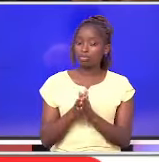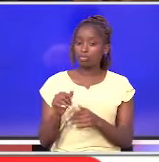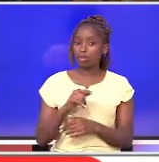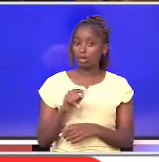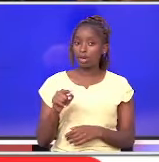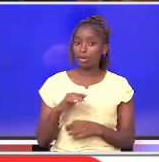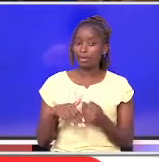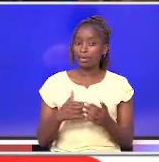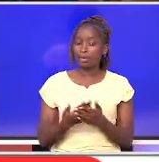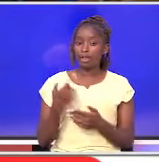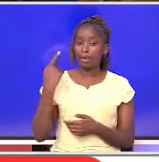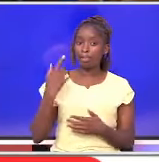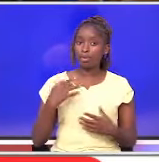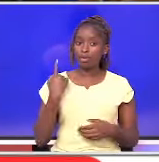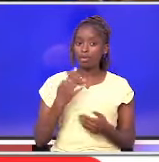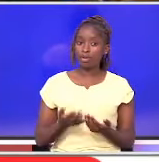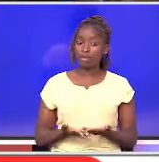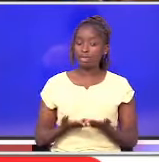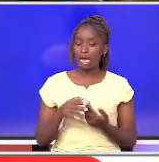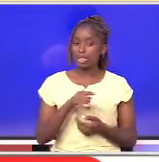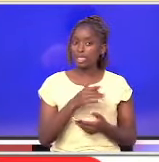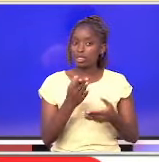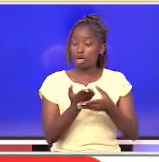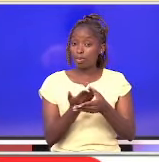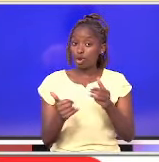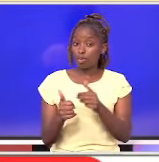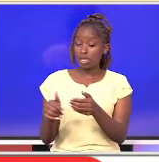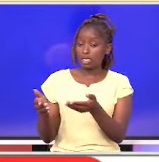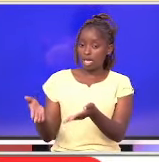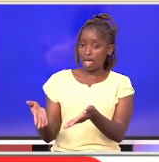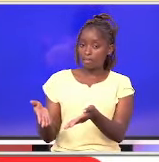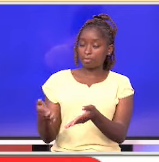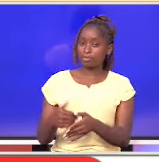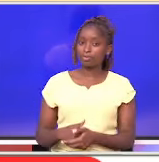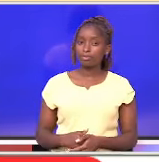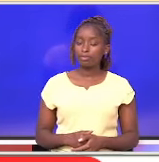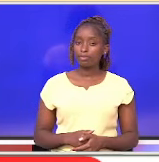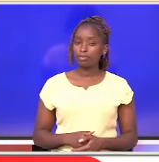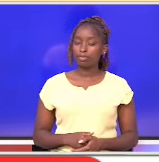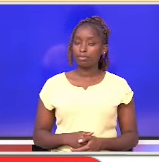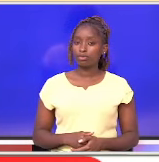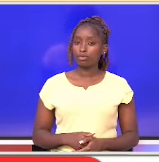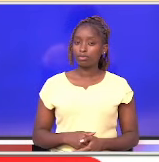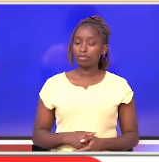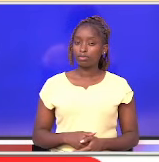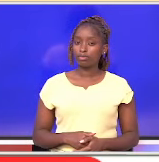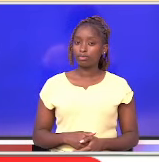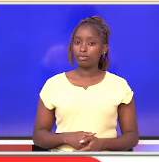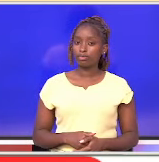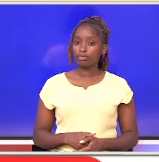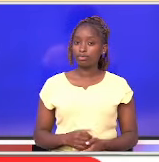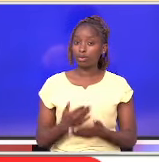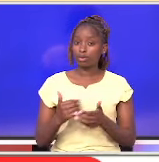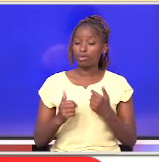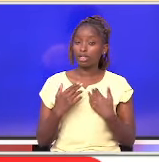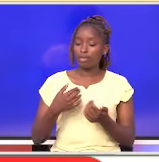that these documents that are here could get lost because they're very sensitive and it involves a lot of money. So